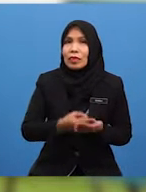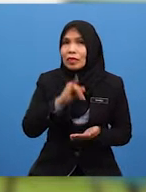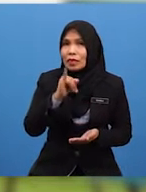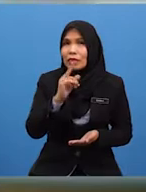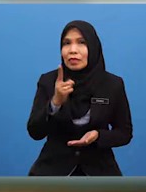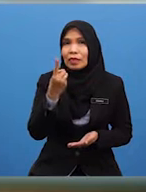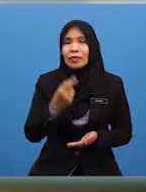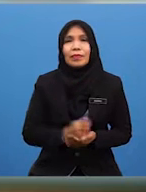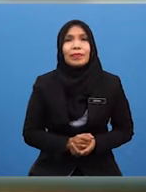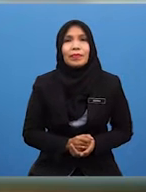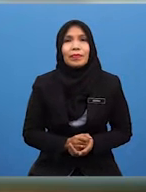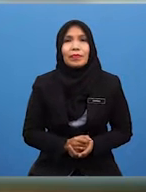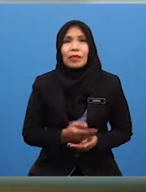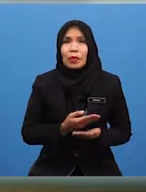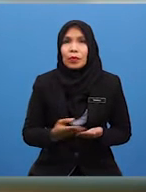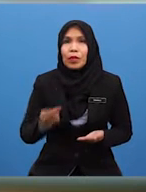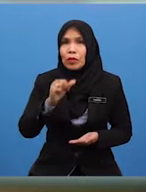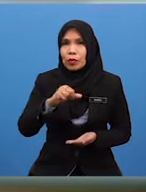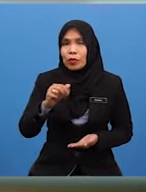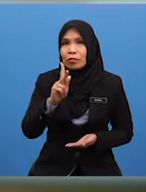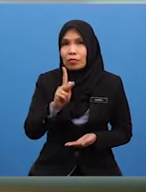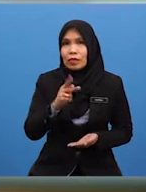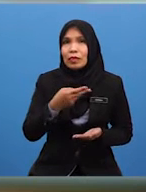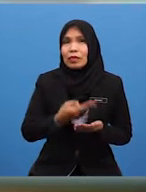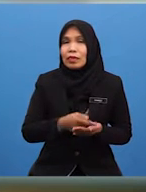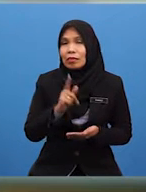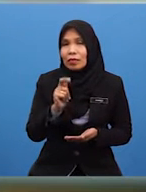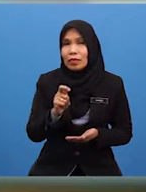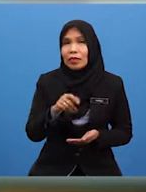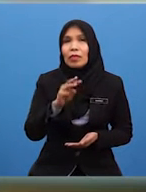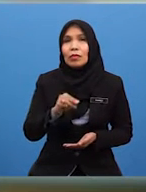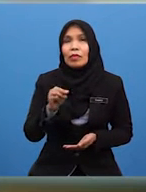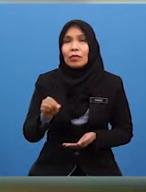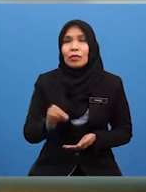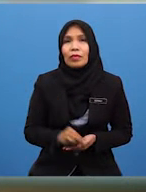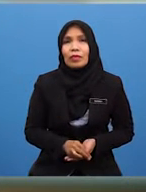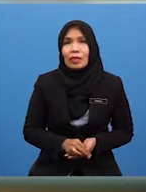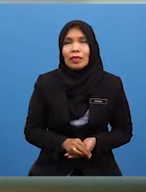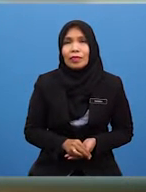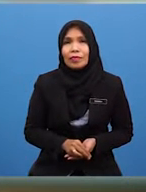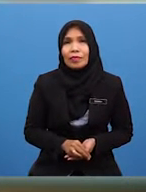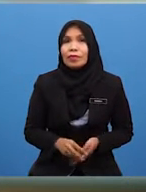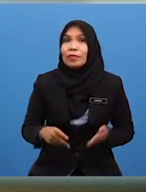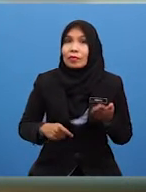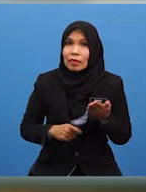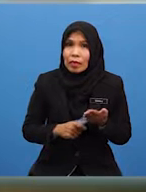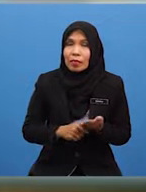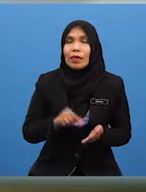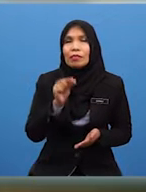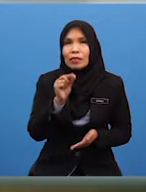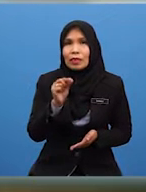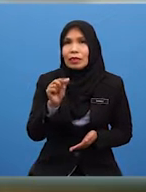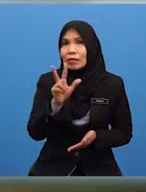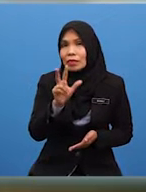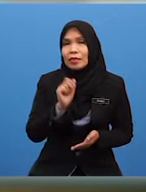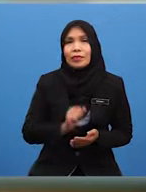sahaja. Bagi huruf K hingga T, murid-murid hanya perlu tambah titik